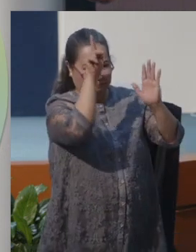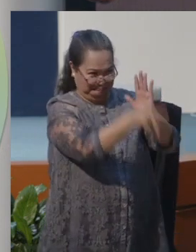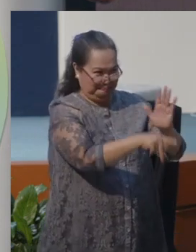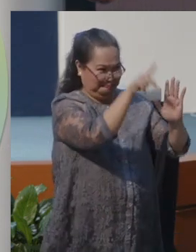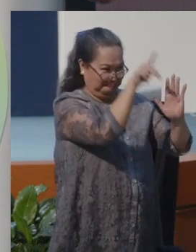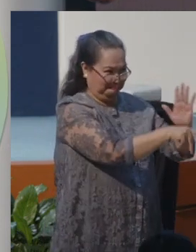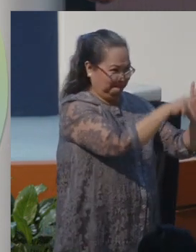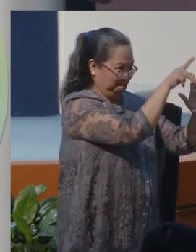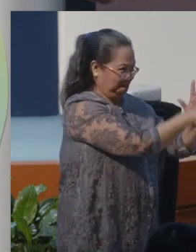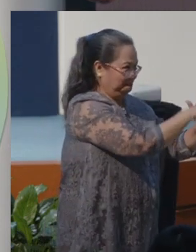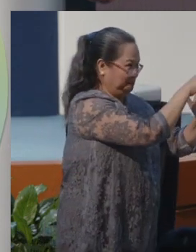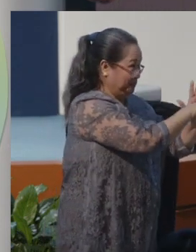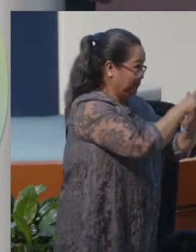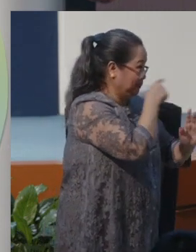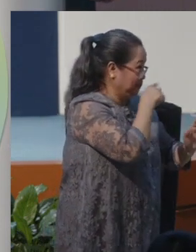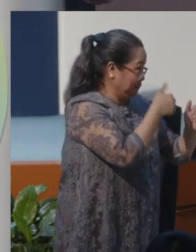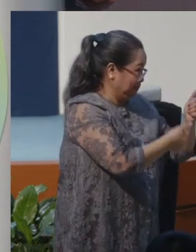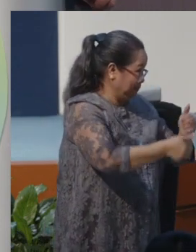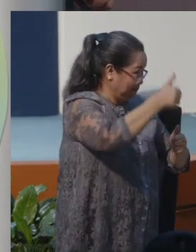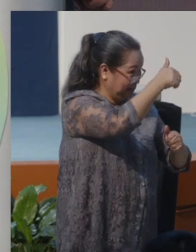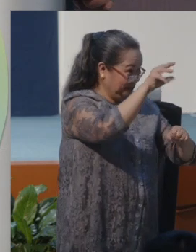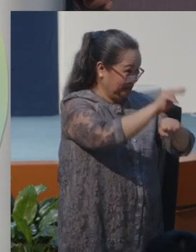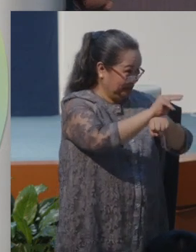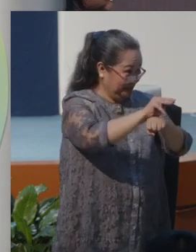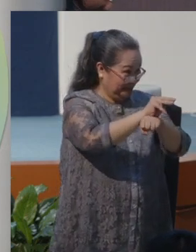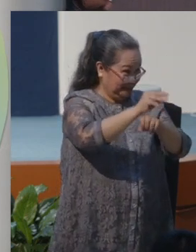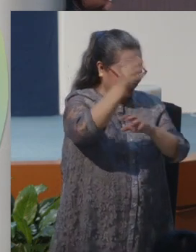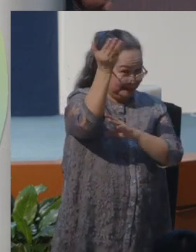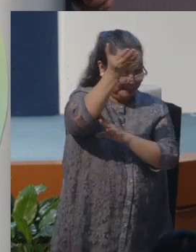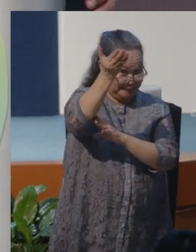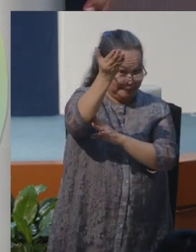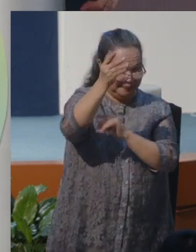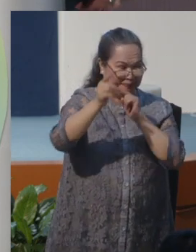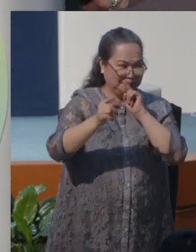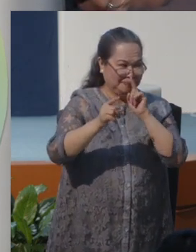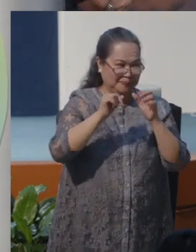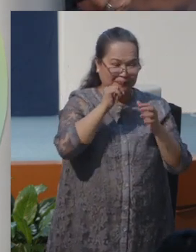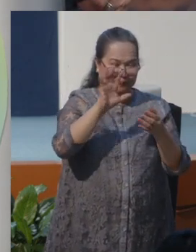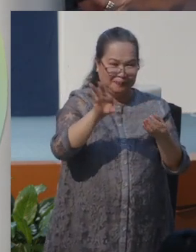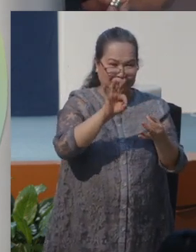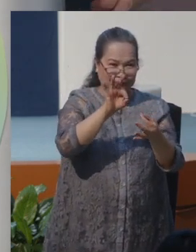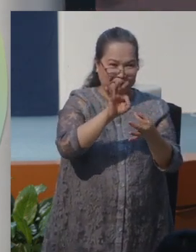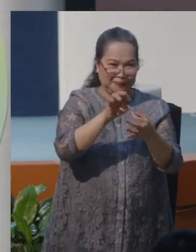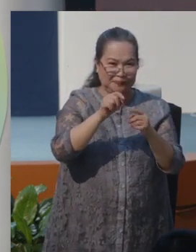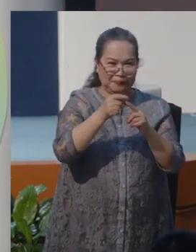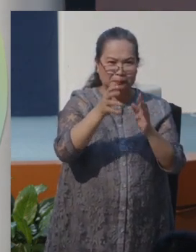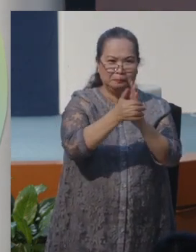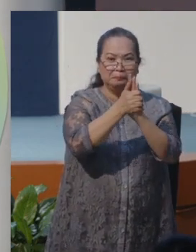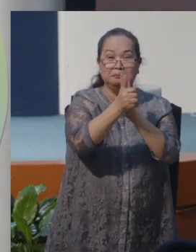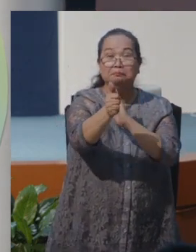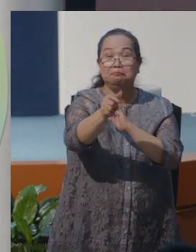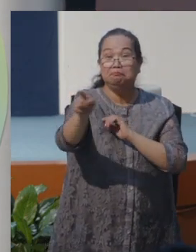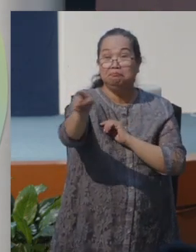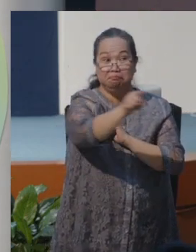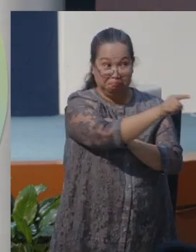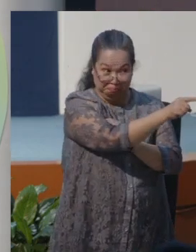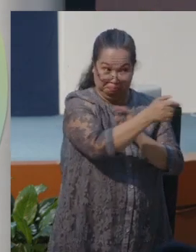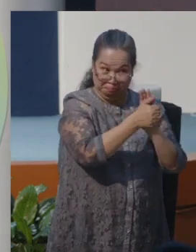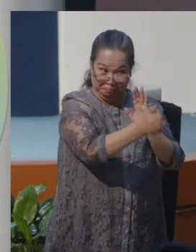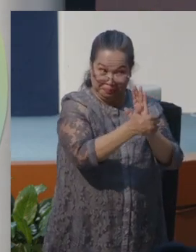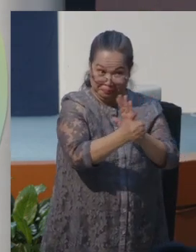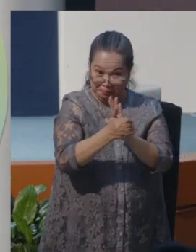sa lahat na ang tagumpay sa ministeryo ng Ebanghelyo ay hindi nanggagaling sa galing ng mga tao, kundi